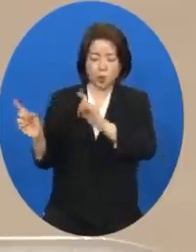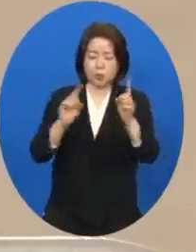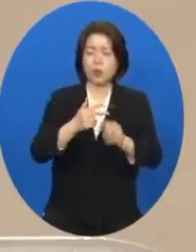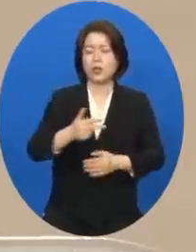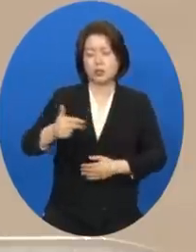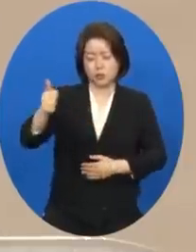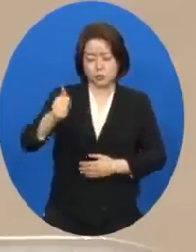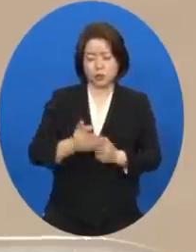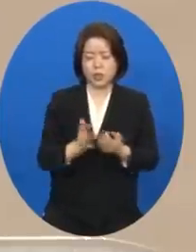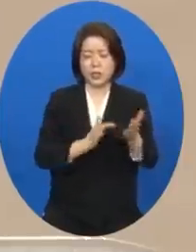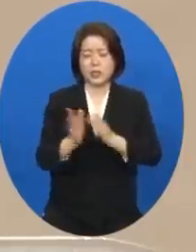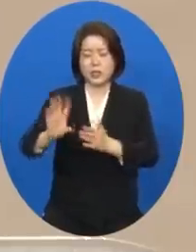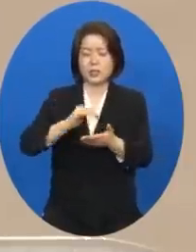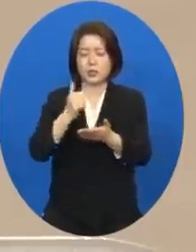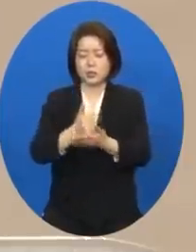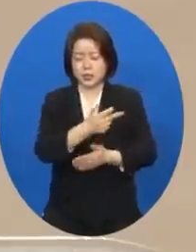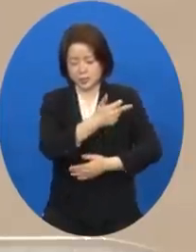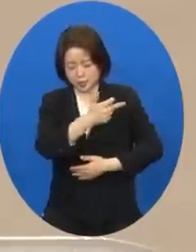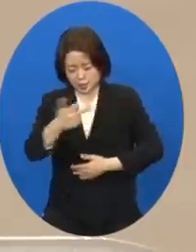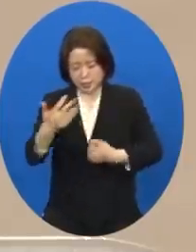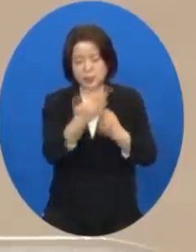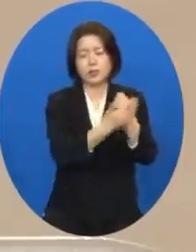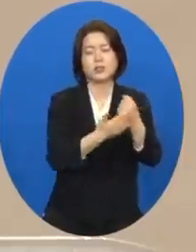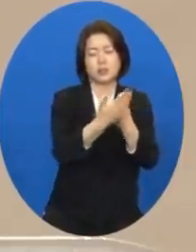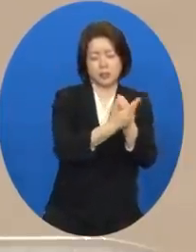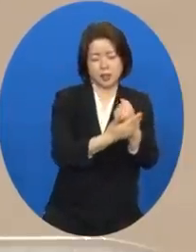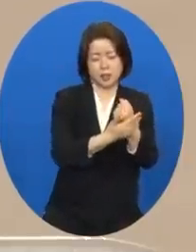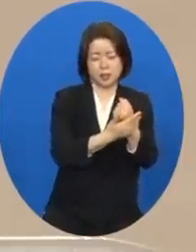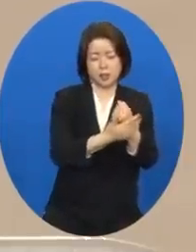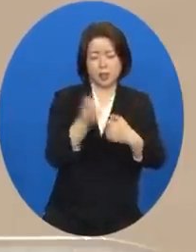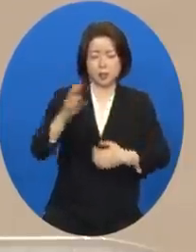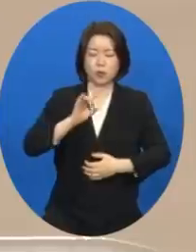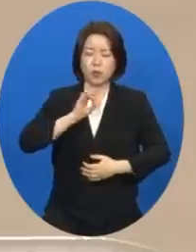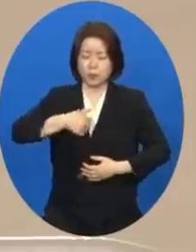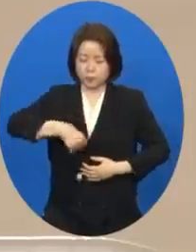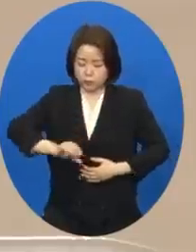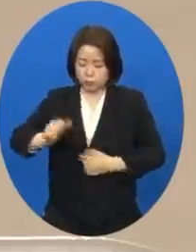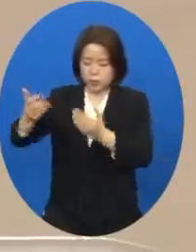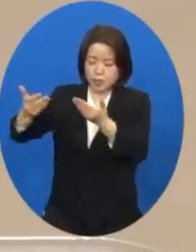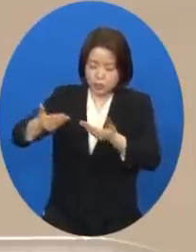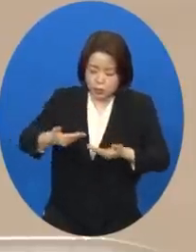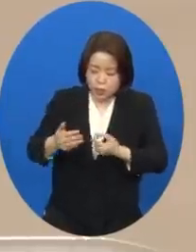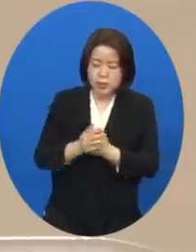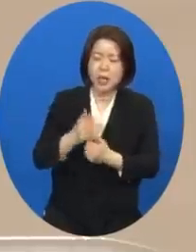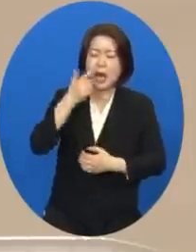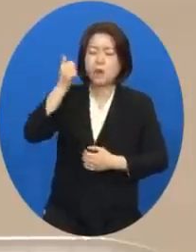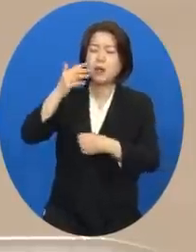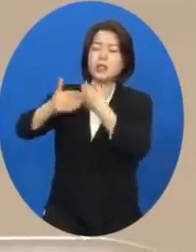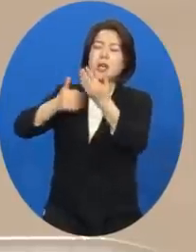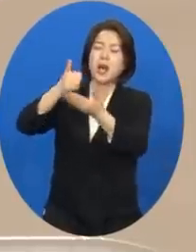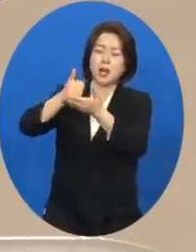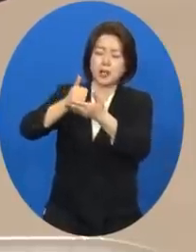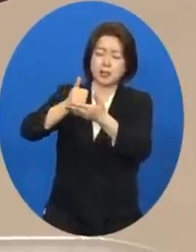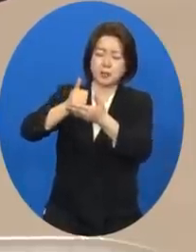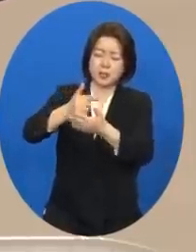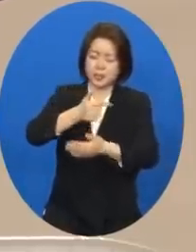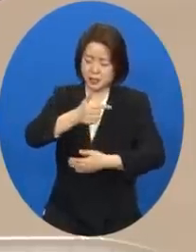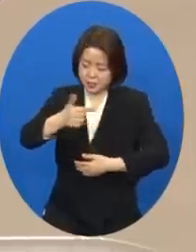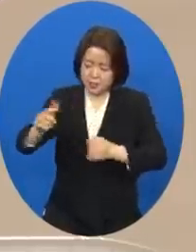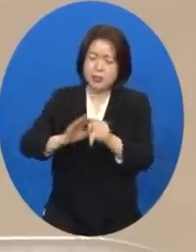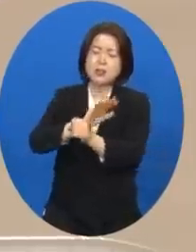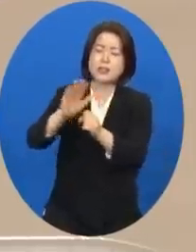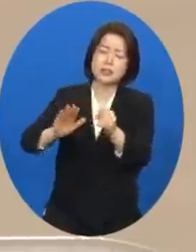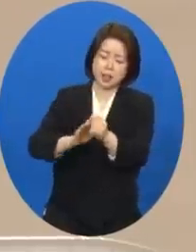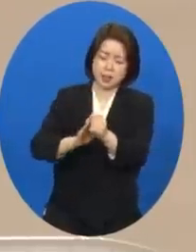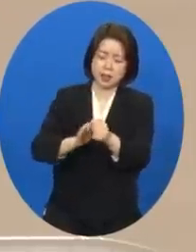예수 그리스도의 크신 은혜와 독성 작가의 내 얻으신 아버지 하나님의 말할 수 없는 사랑